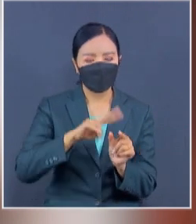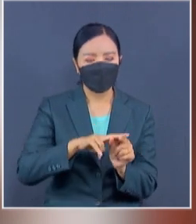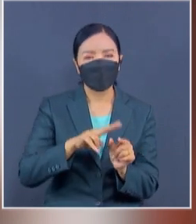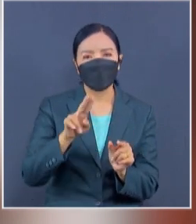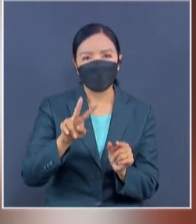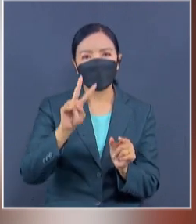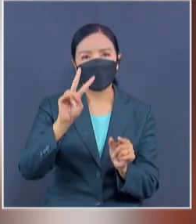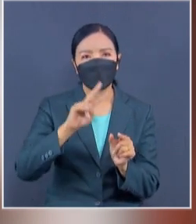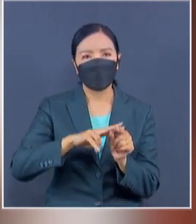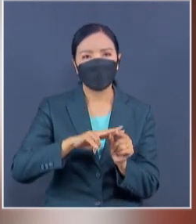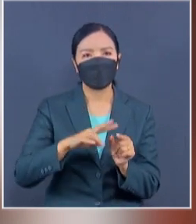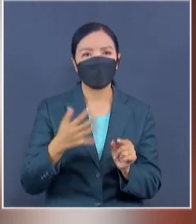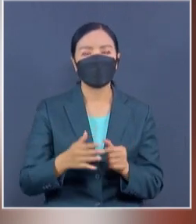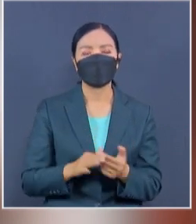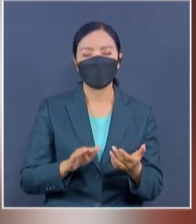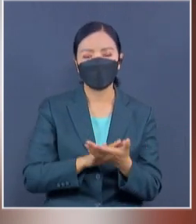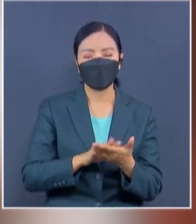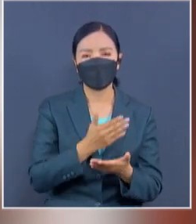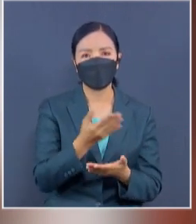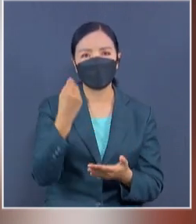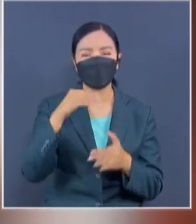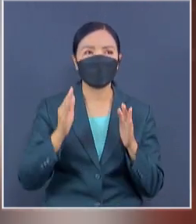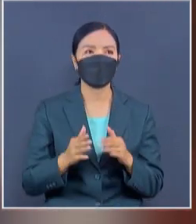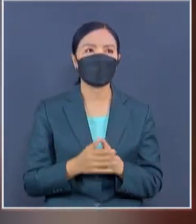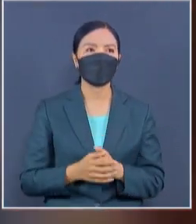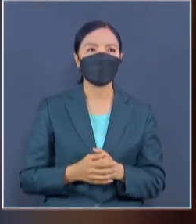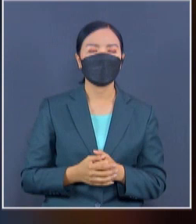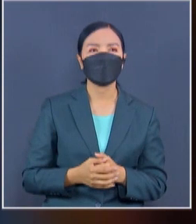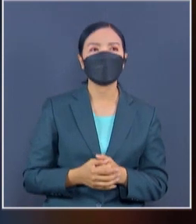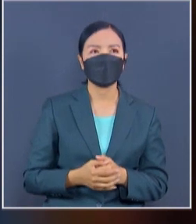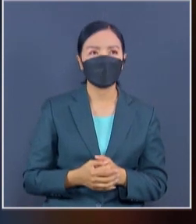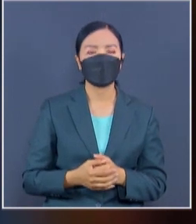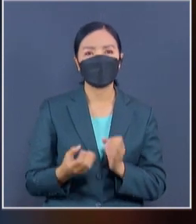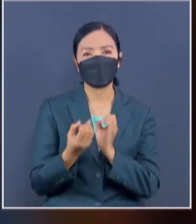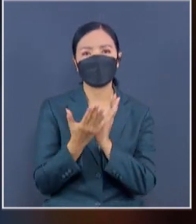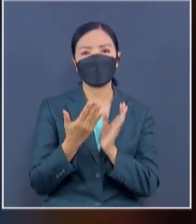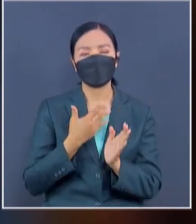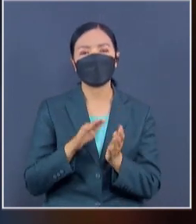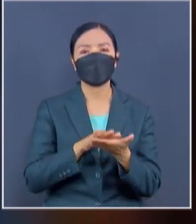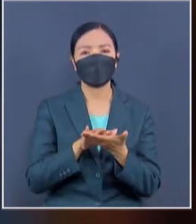ว่าเขาพบเชื้อโควิดแล้วก็ได้ขออภัยทุกคนที่เกี่ยวข้องแล้วก็ได้รับผลกระทบด้วยค่ะ